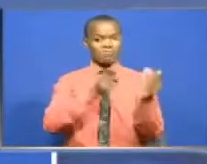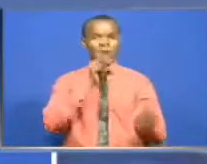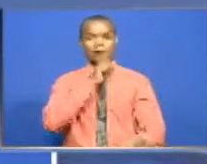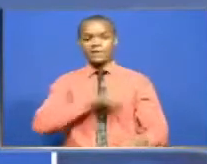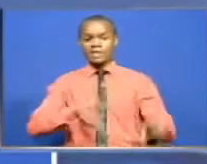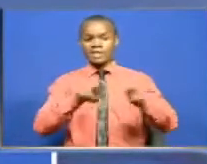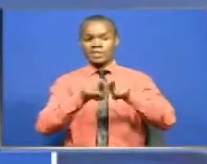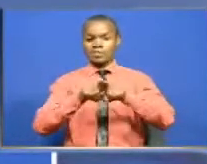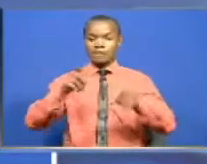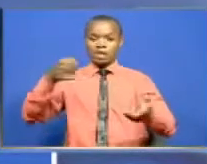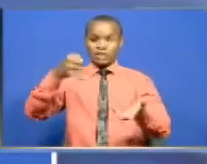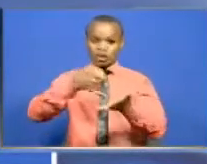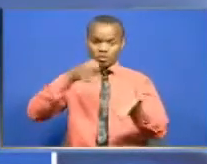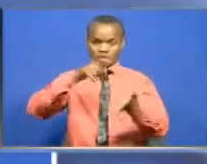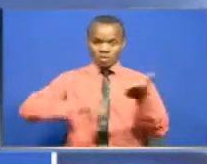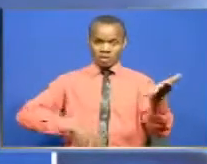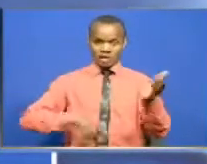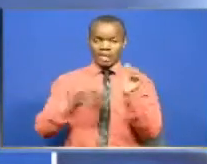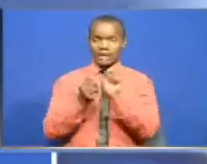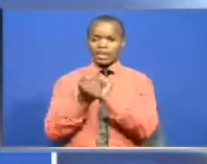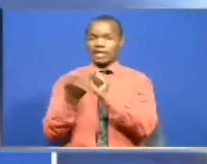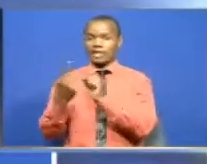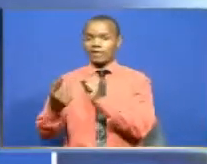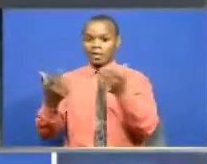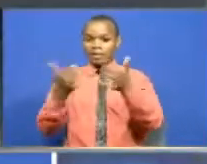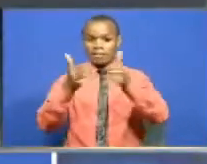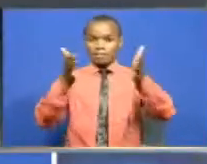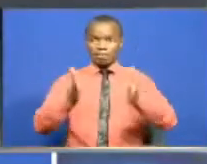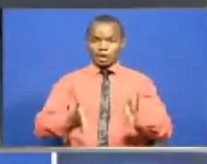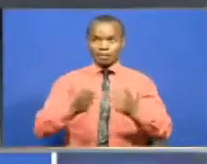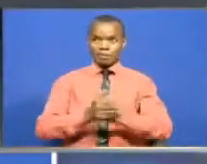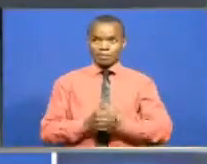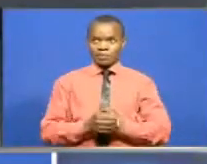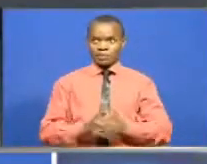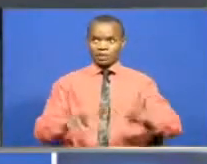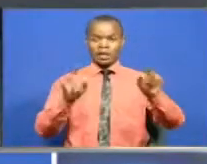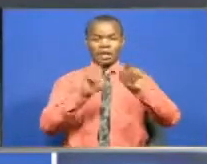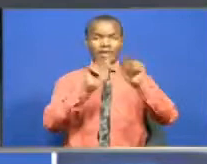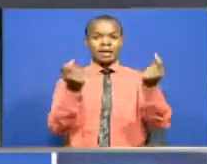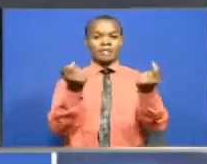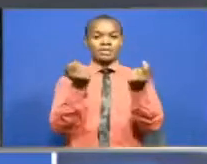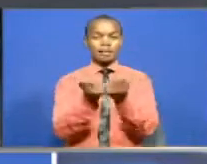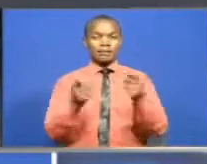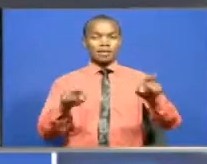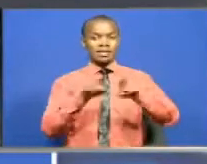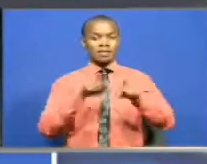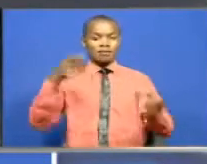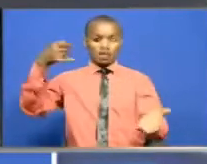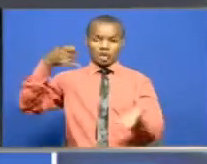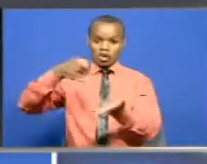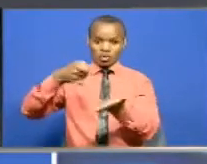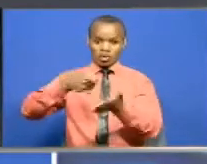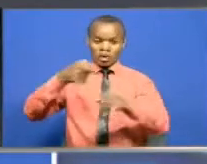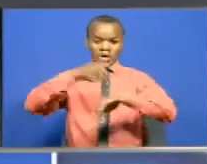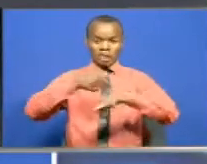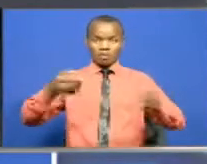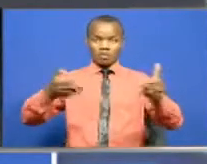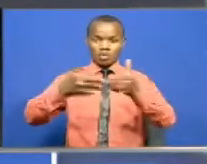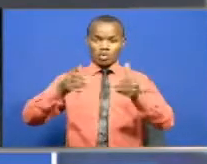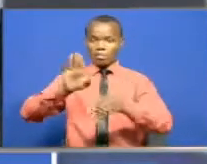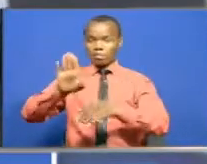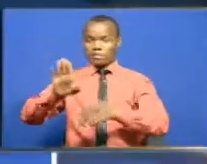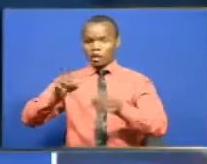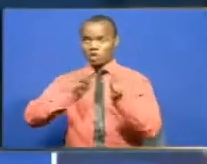inashirikisha wachezaji 11 wanaochezea timu za humu nchini. Timu hiyo ya humu nchini imejumuishwa katika kundi ba pamoja na